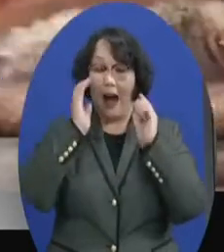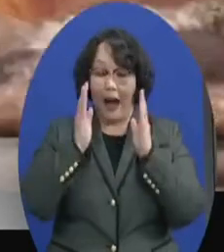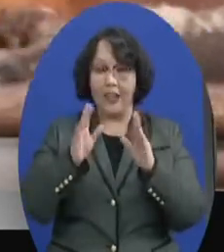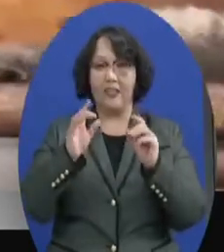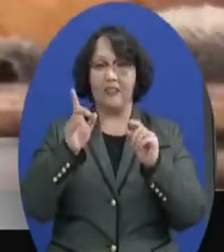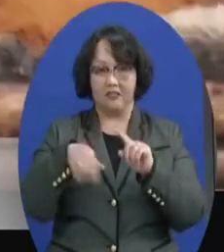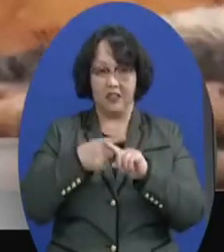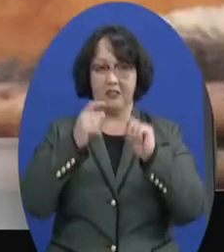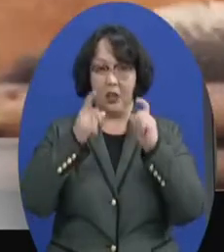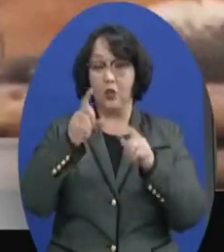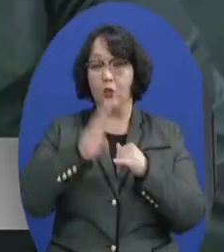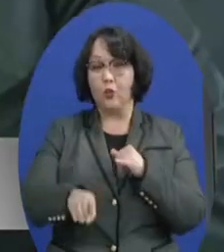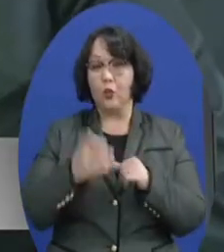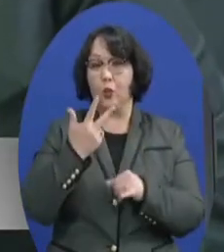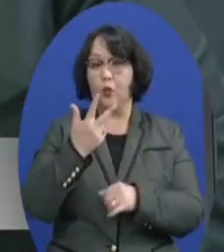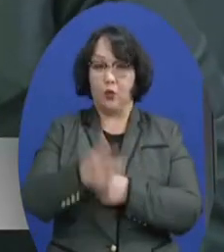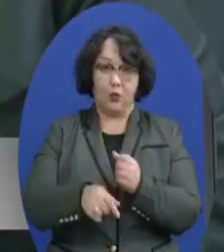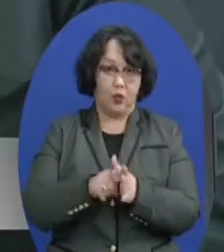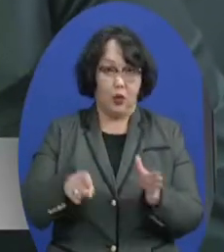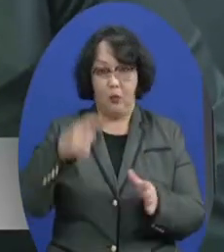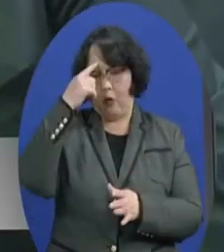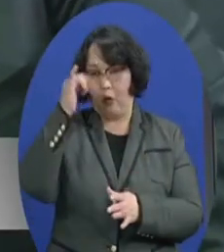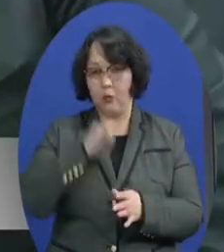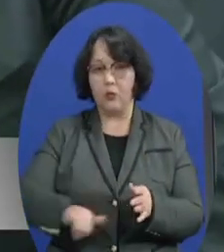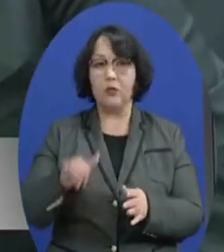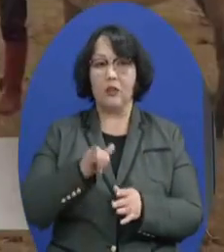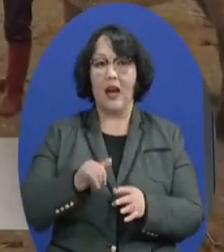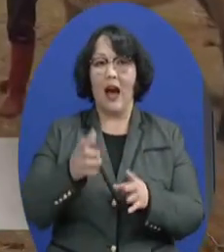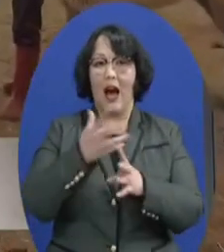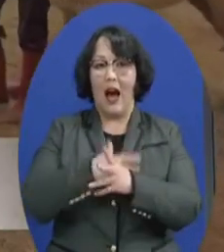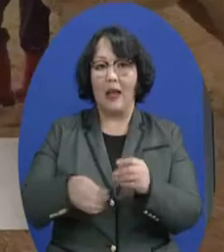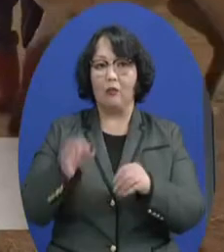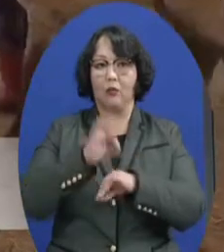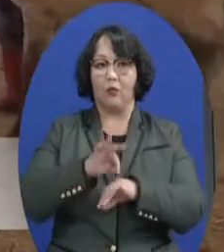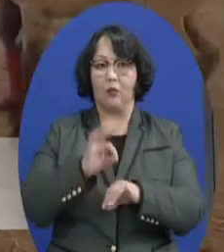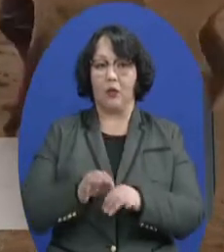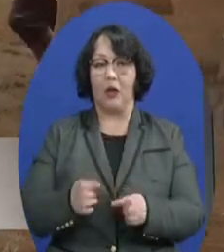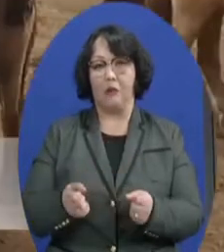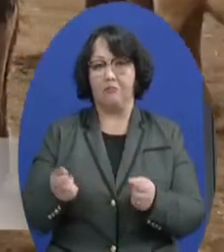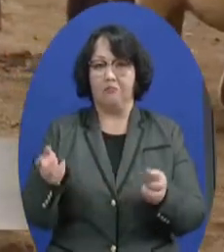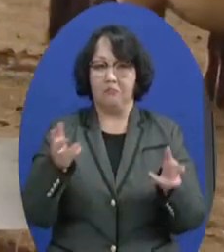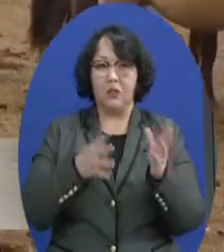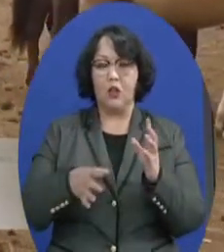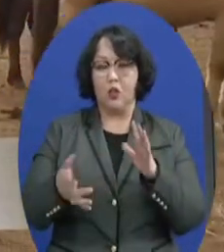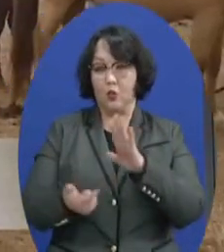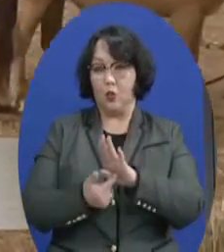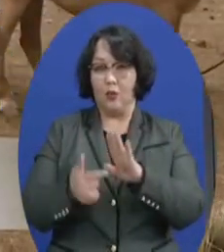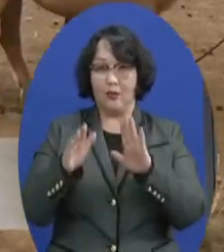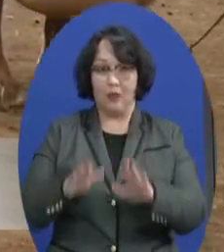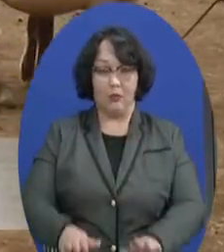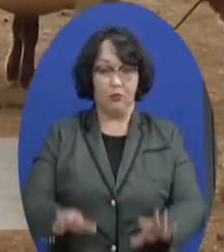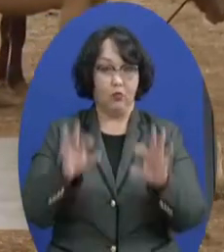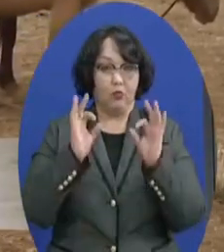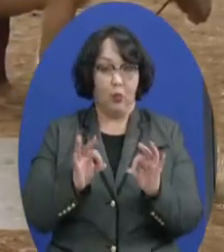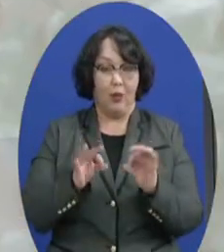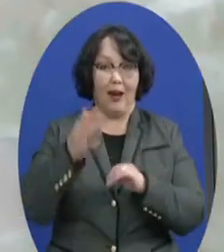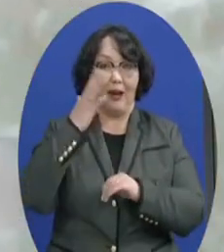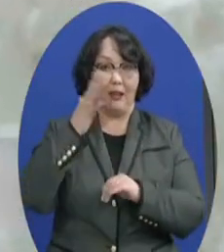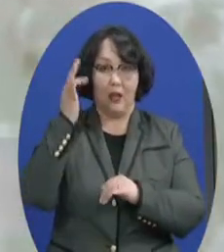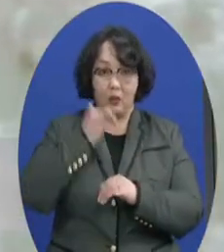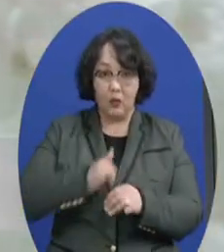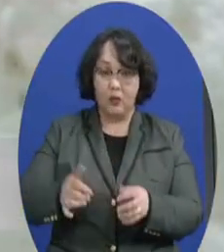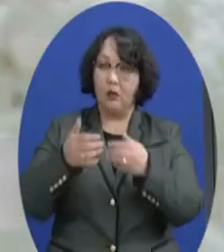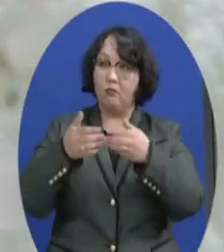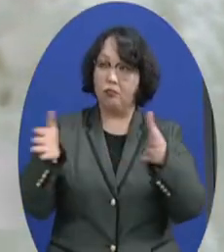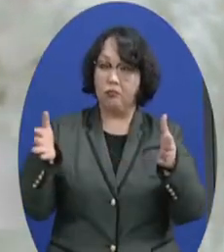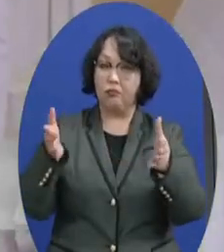сүүлийн 3 жил Монгол Улсын хэмжээнд гоц улдварт болон халдвар төвчин гарсангүй. Ийхүү суурай зүв тавьж чадсан учраас одоо гадны зах зээл дүү